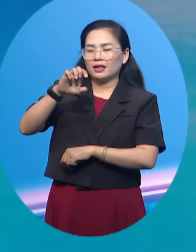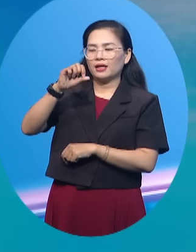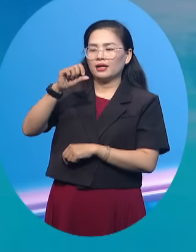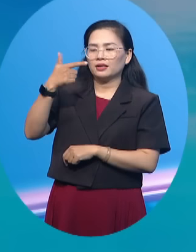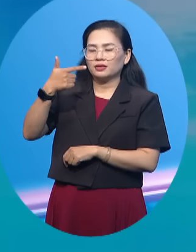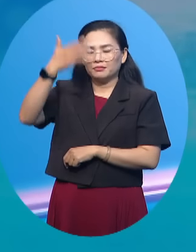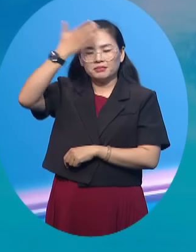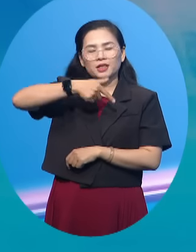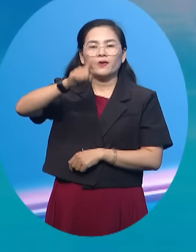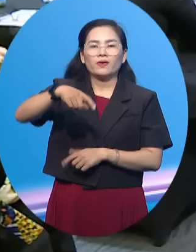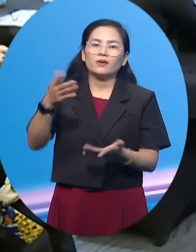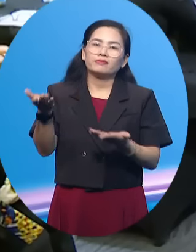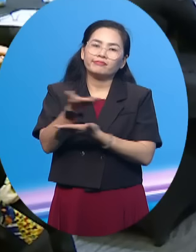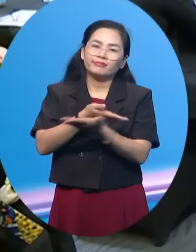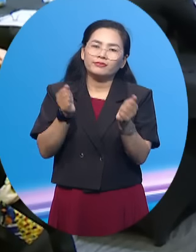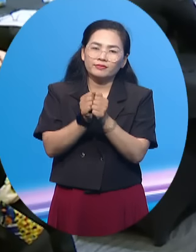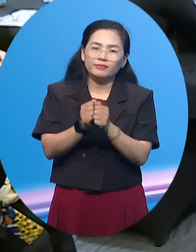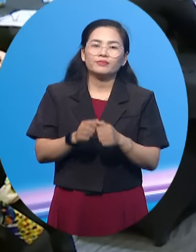vững.